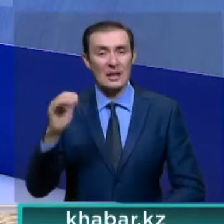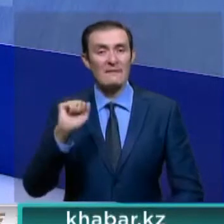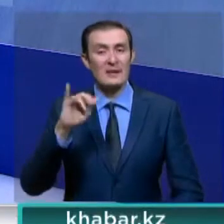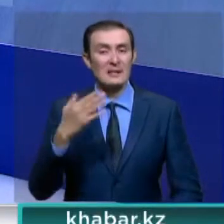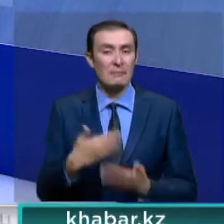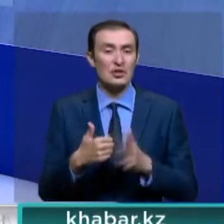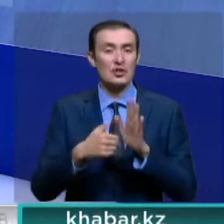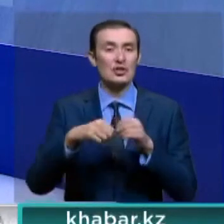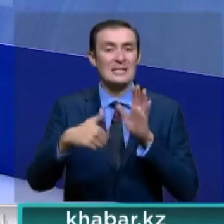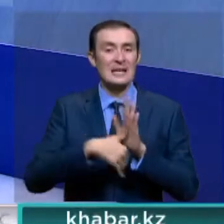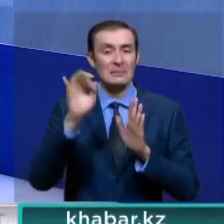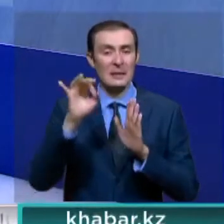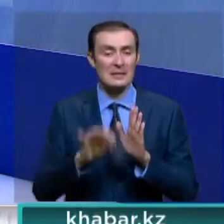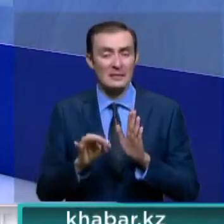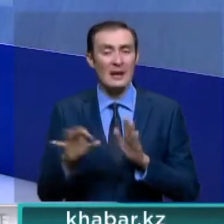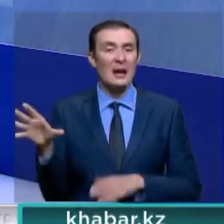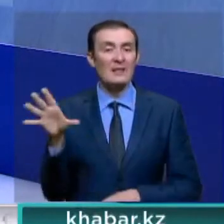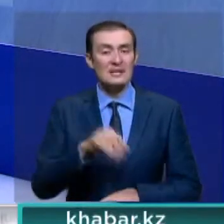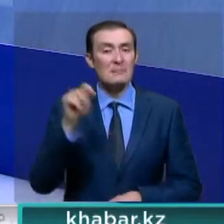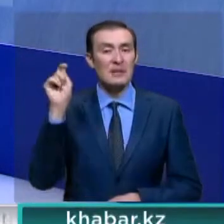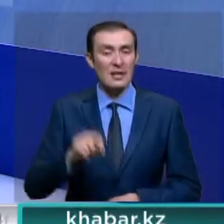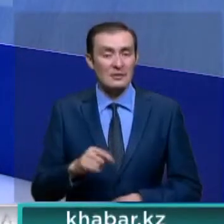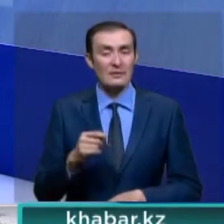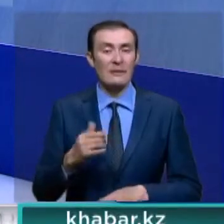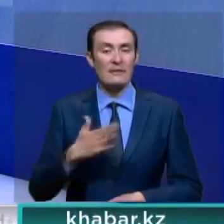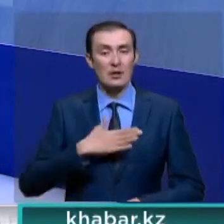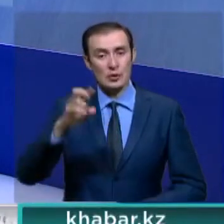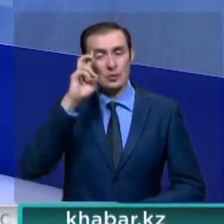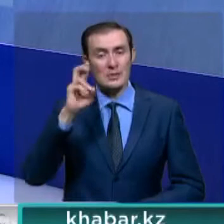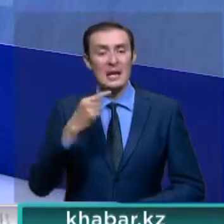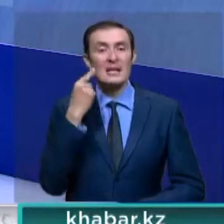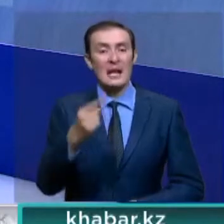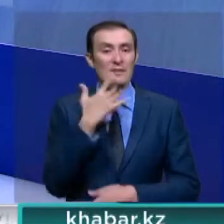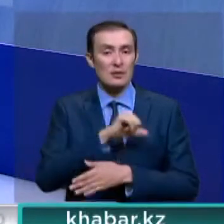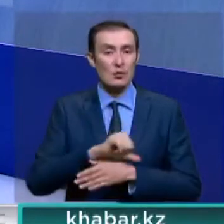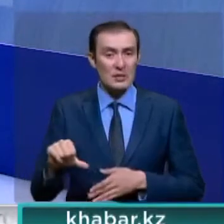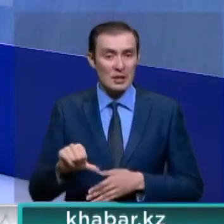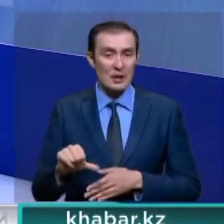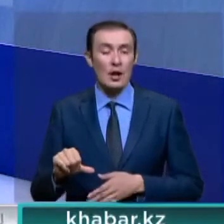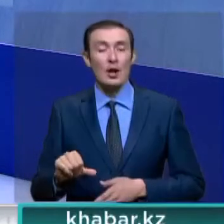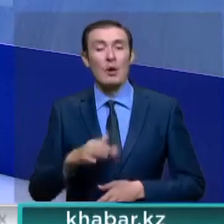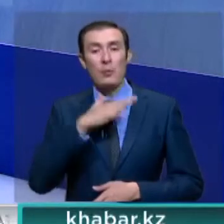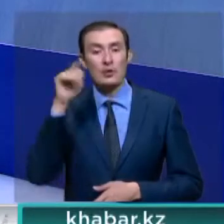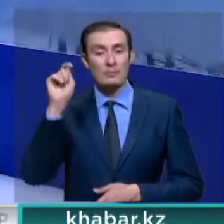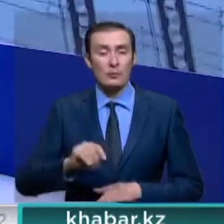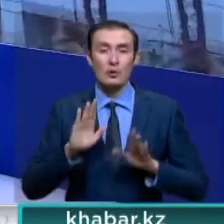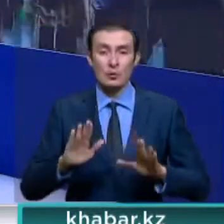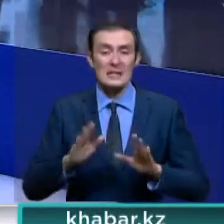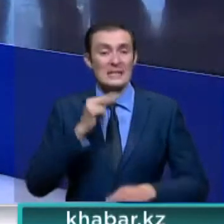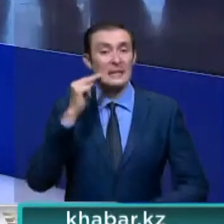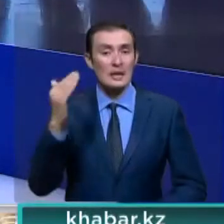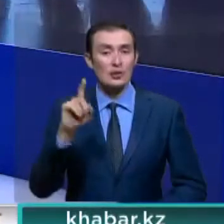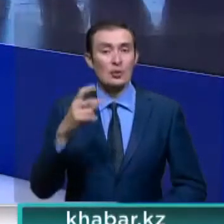Афганистана. Это почти 16% от всех приехавших в нашу страну из дальнего зарубежья. Больше прибыло только из